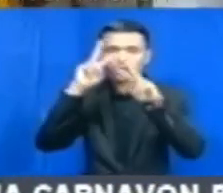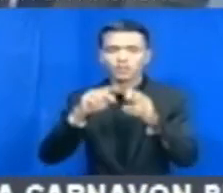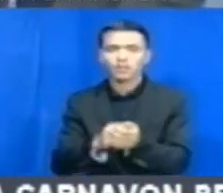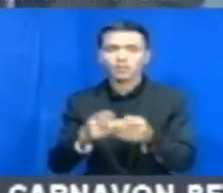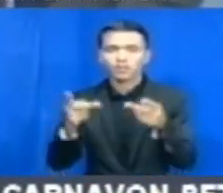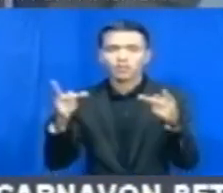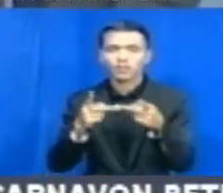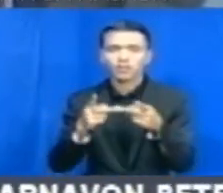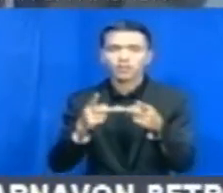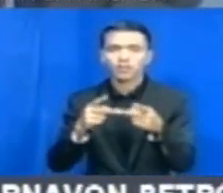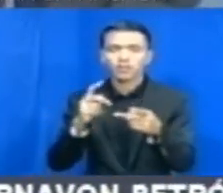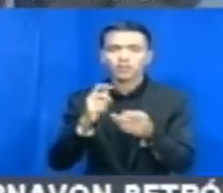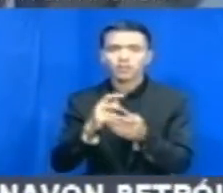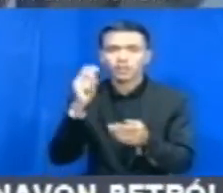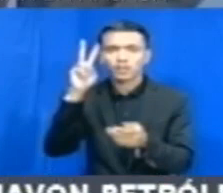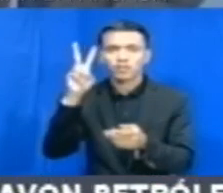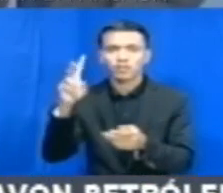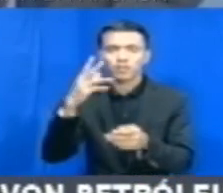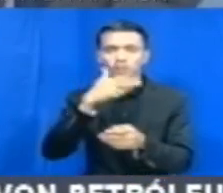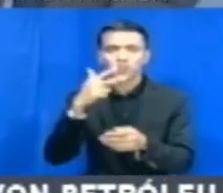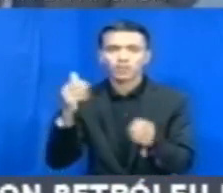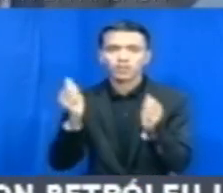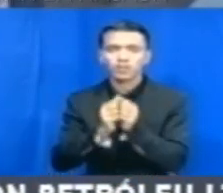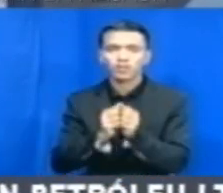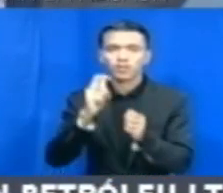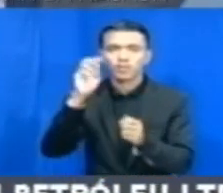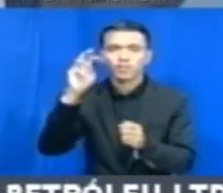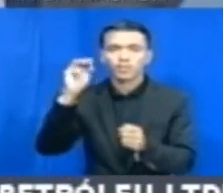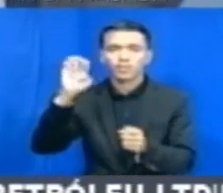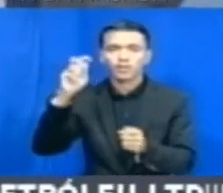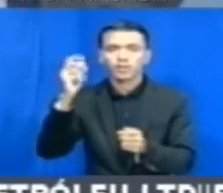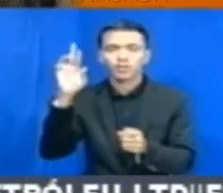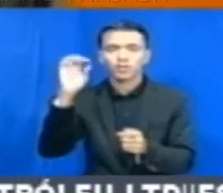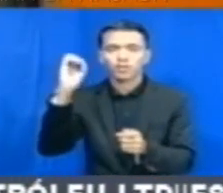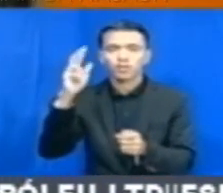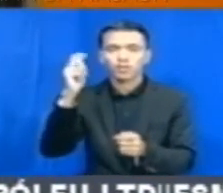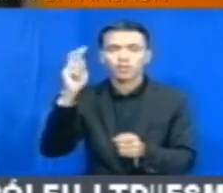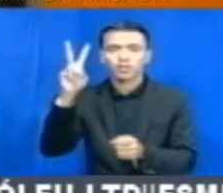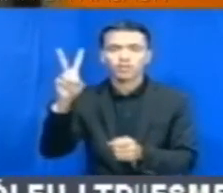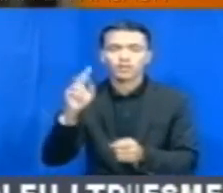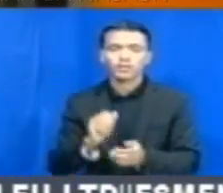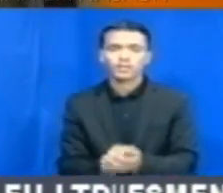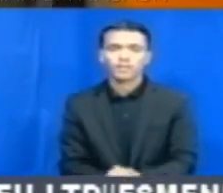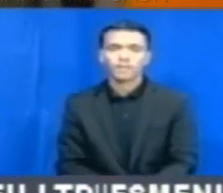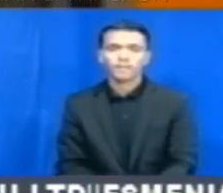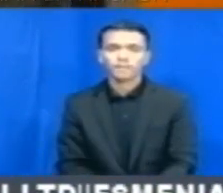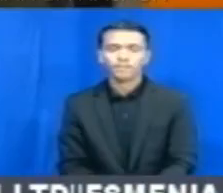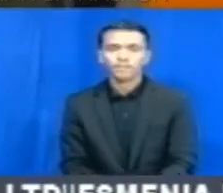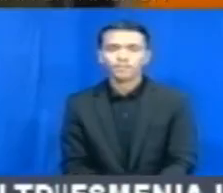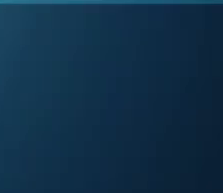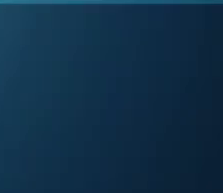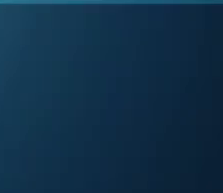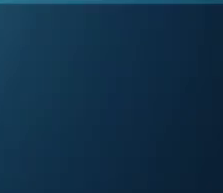Televisão Vocasi Universidade Indonésia no Metro TV. Rússia, Jakarta, Indonésia, Nuno Moraes,